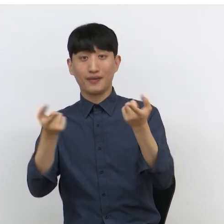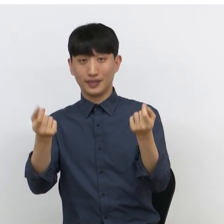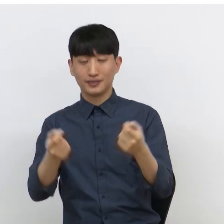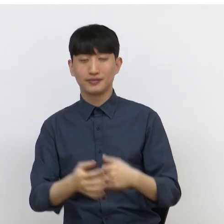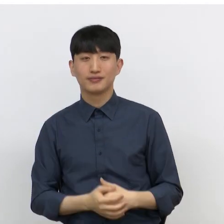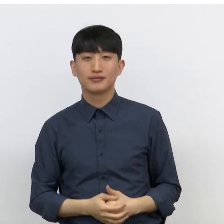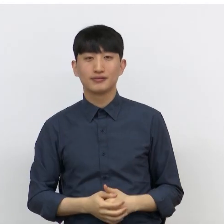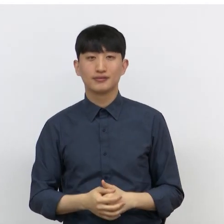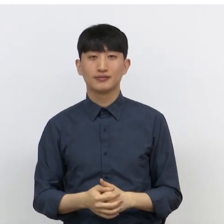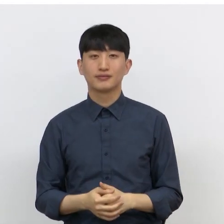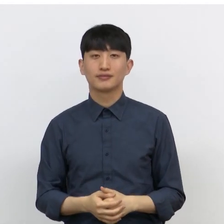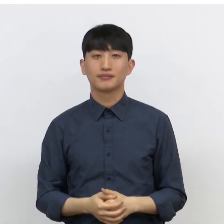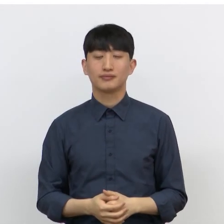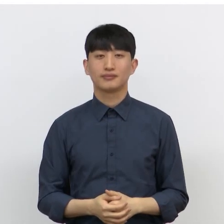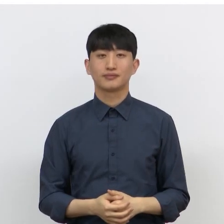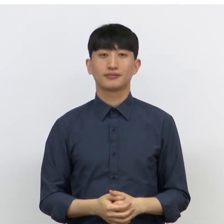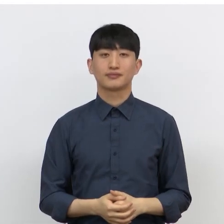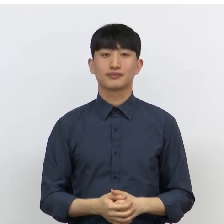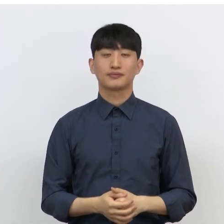있고요.